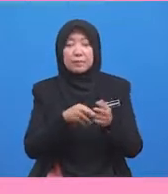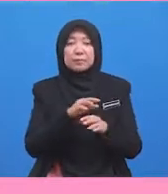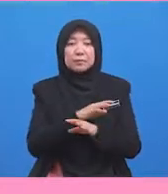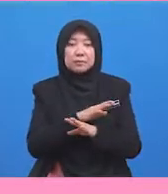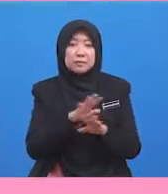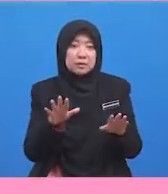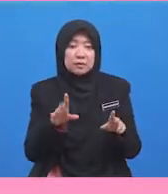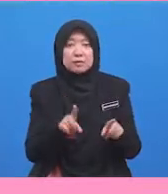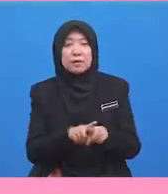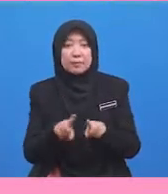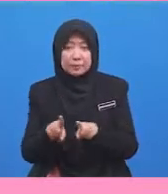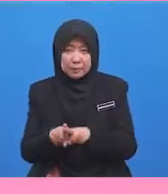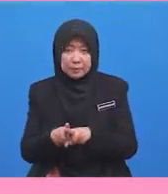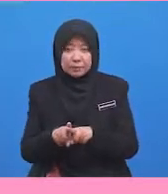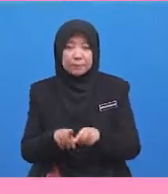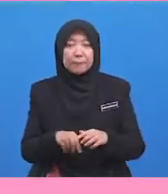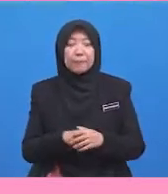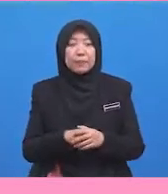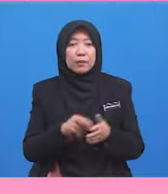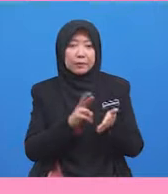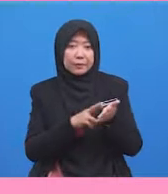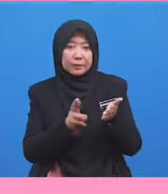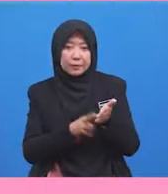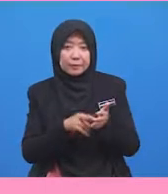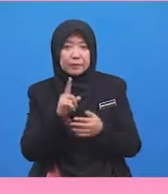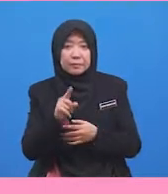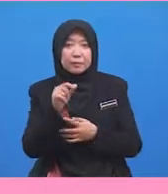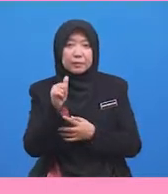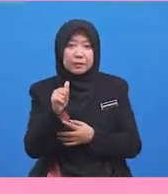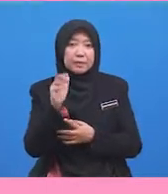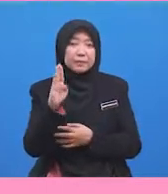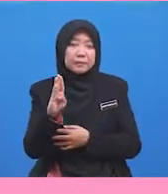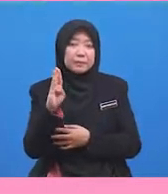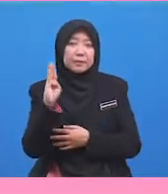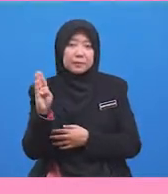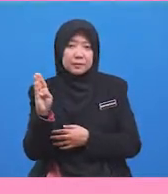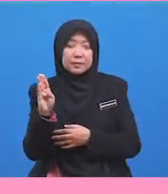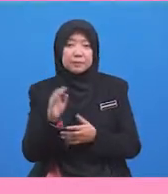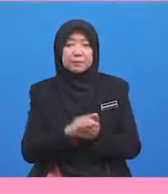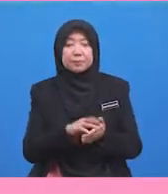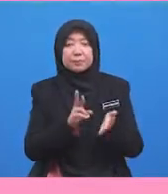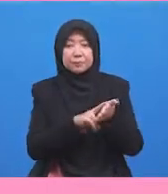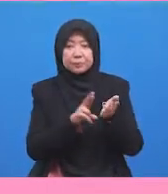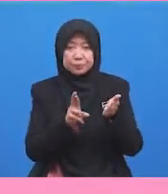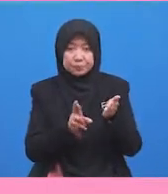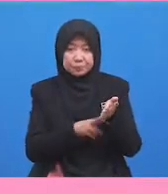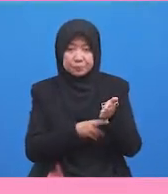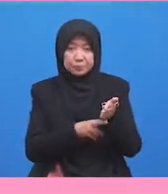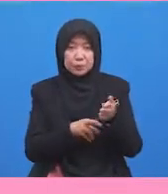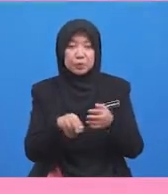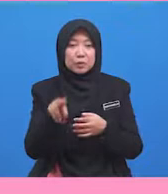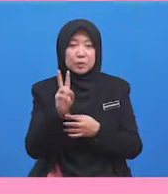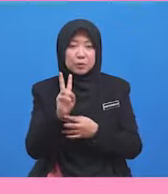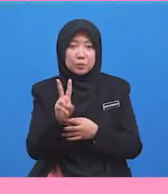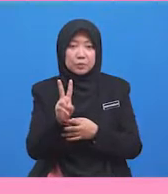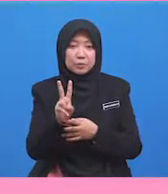sama lima akhir rangka pertama ialah ehb manakala Hai berima akhir